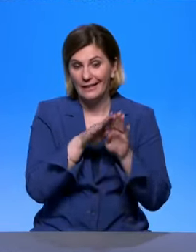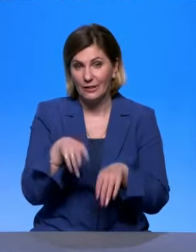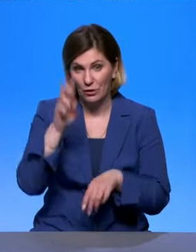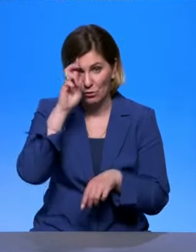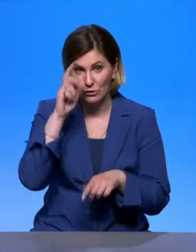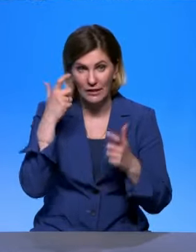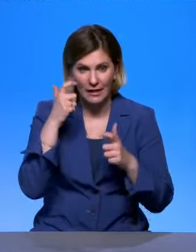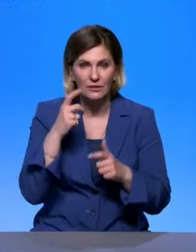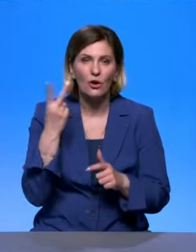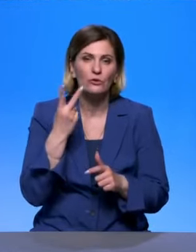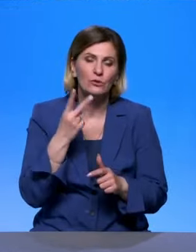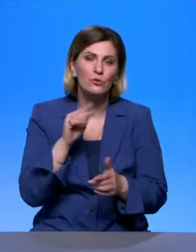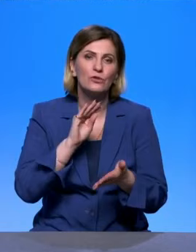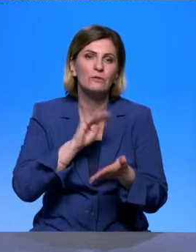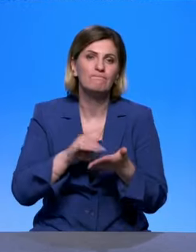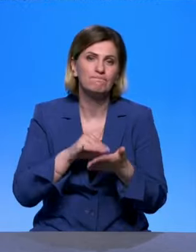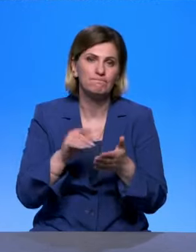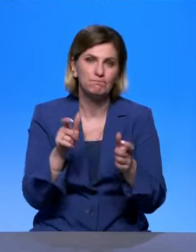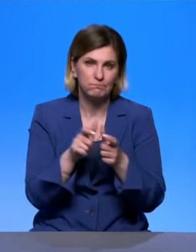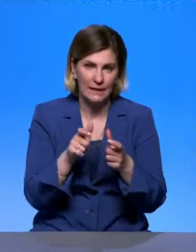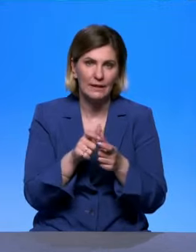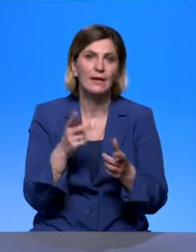больше как бы успеваемости и все.